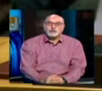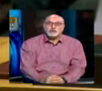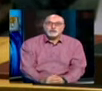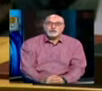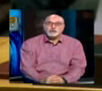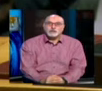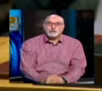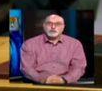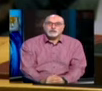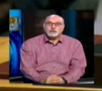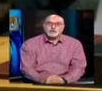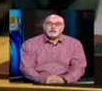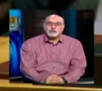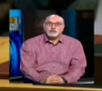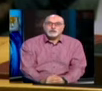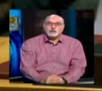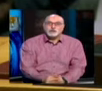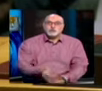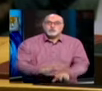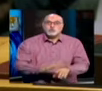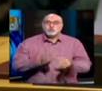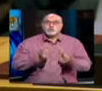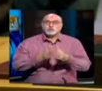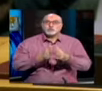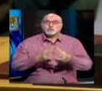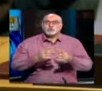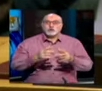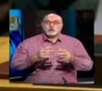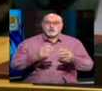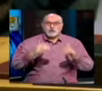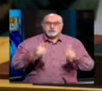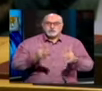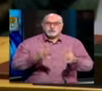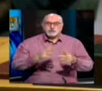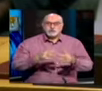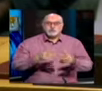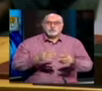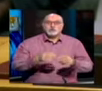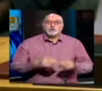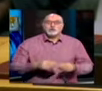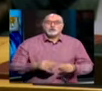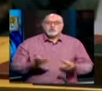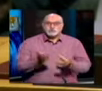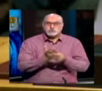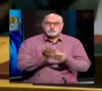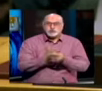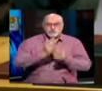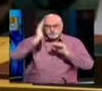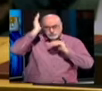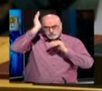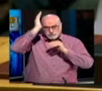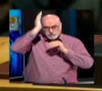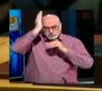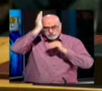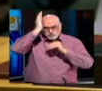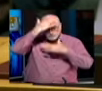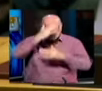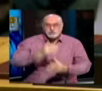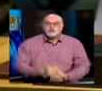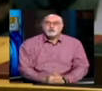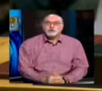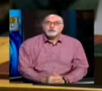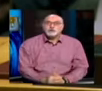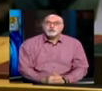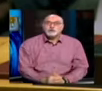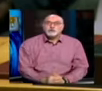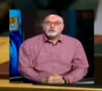لطلب هذا الاجتماع لمتابعة قرار محكمة العدل الدولية في القضية التي أحالتها إليها